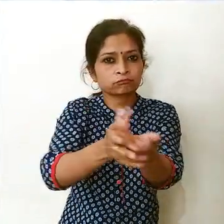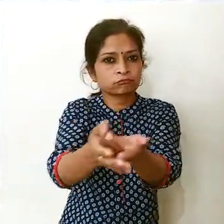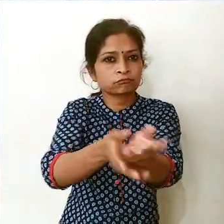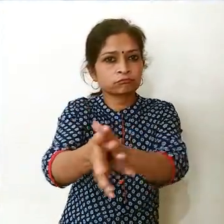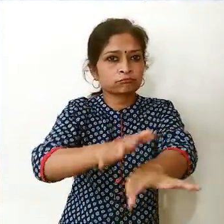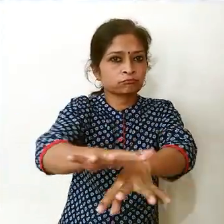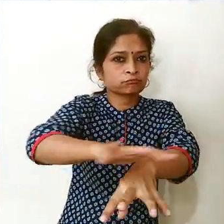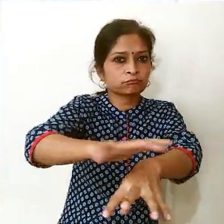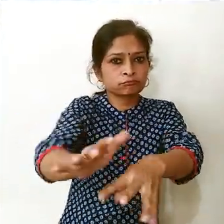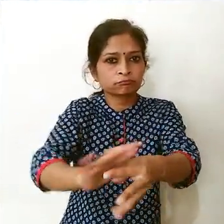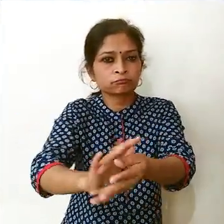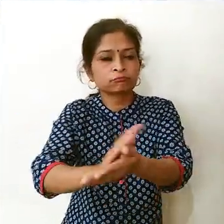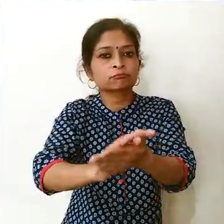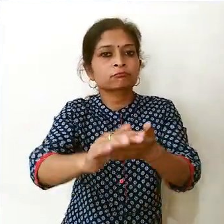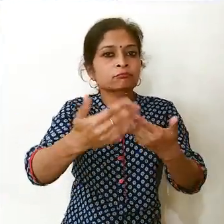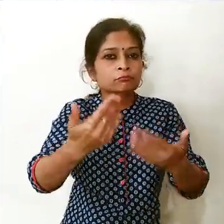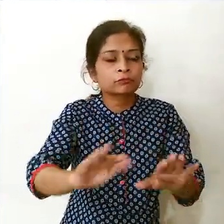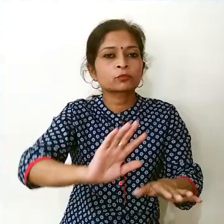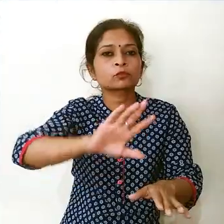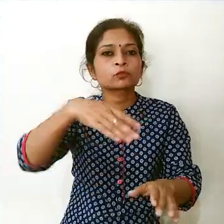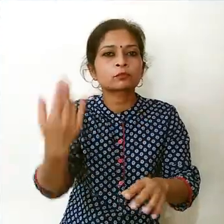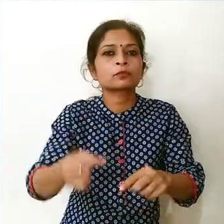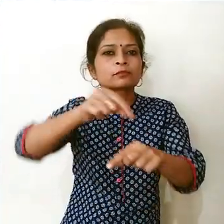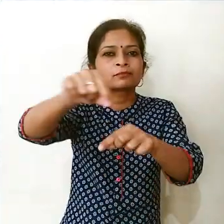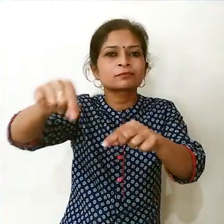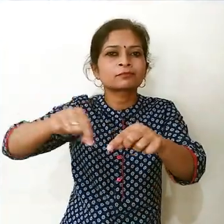इसको दोगे,